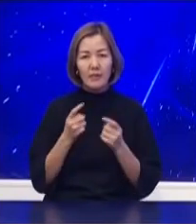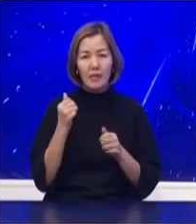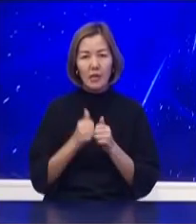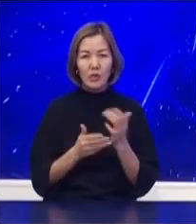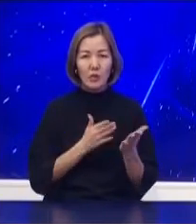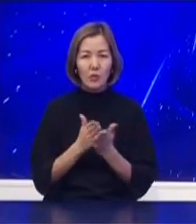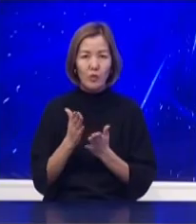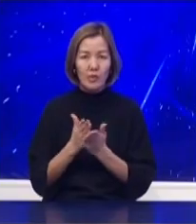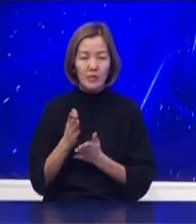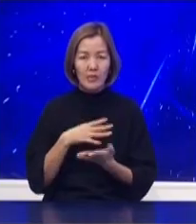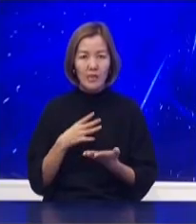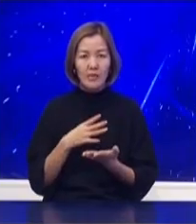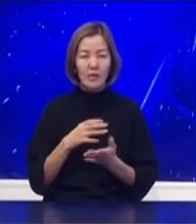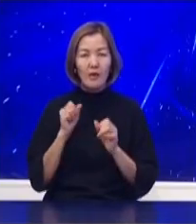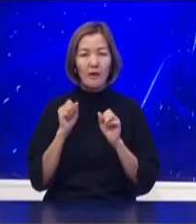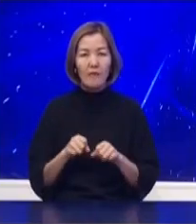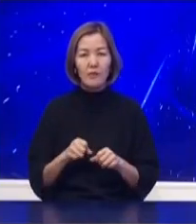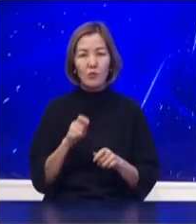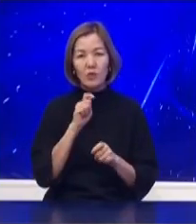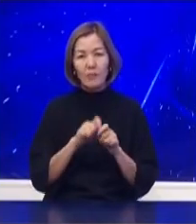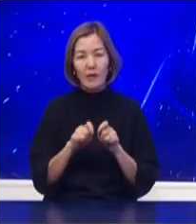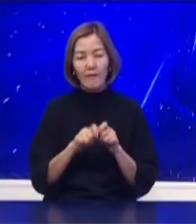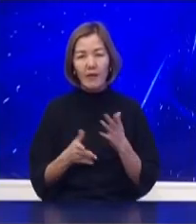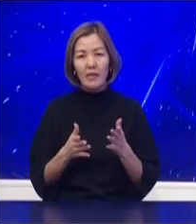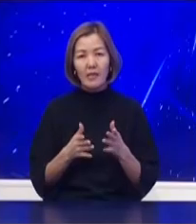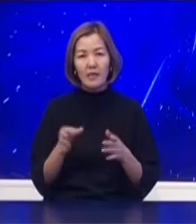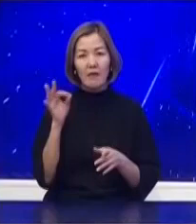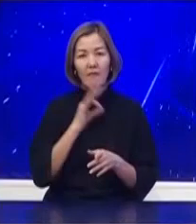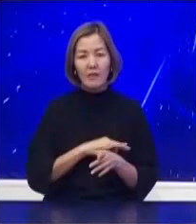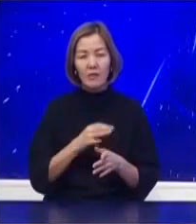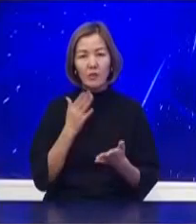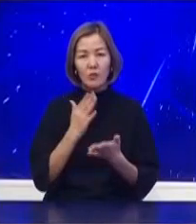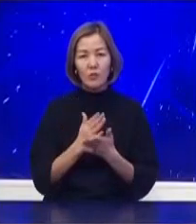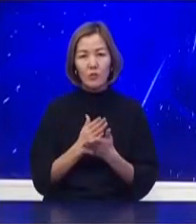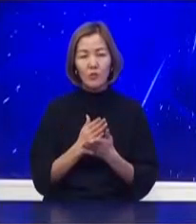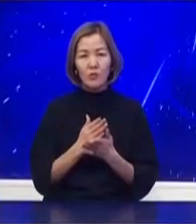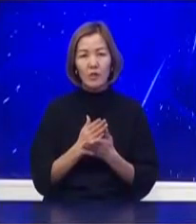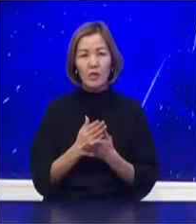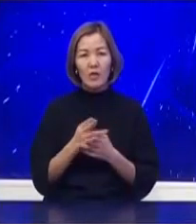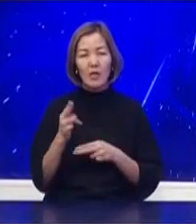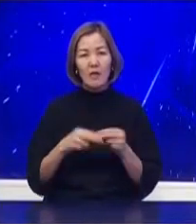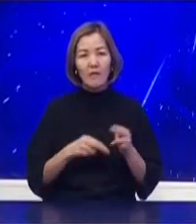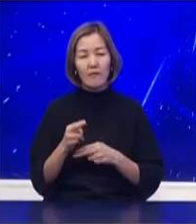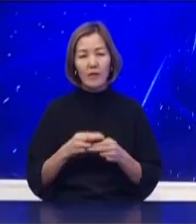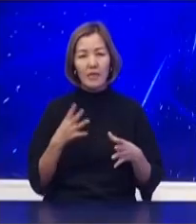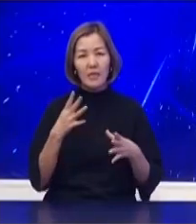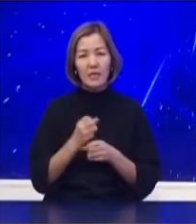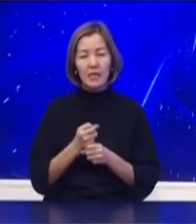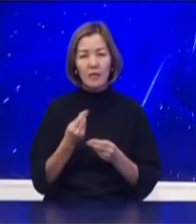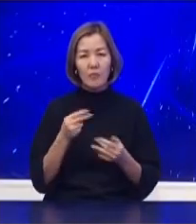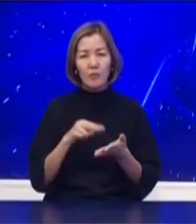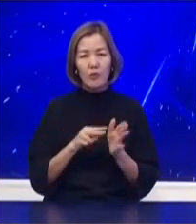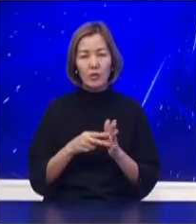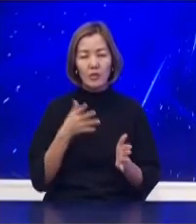преимуществом проекта станет возможность проверить и оценить эффективность существующей инженерной инфраструктуры а также сократить бюджетные затраты